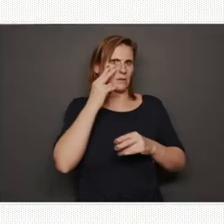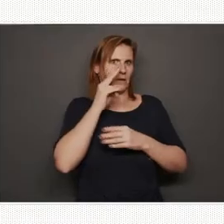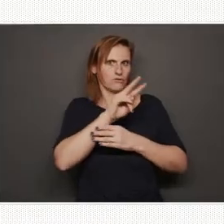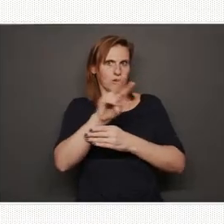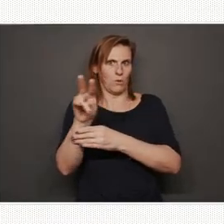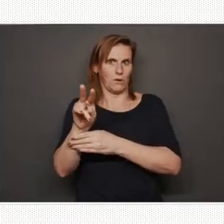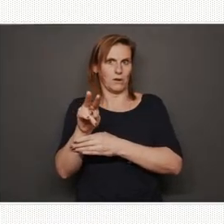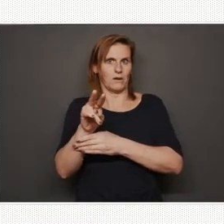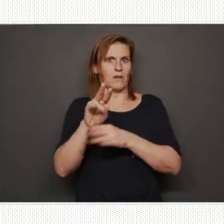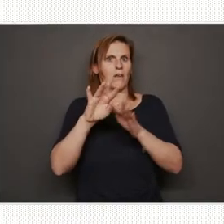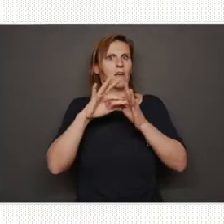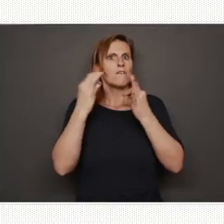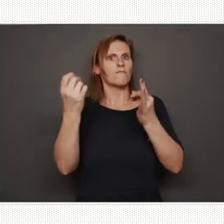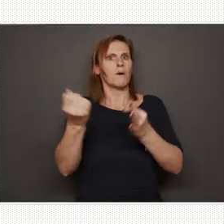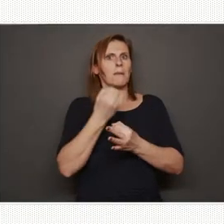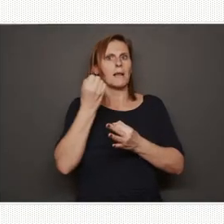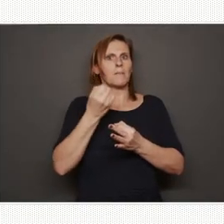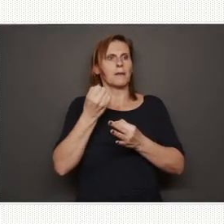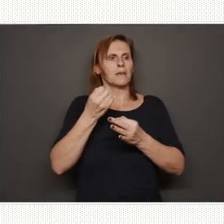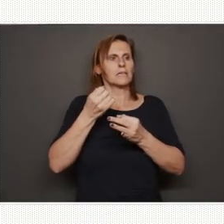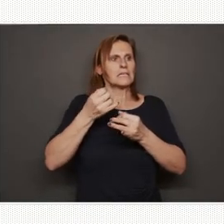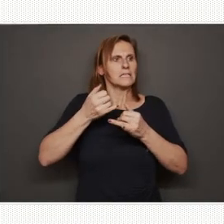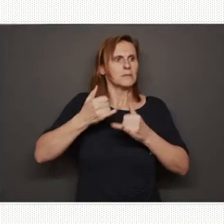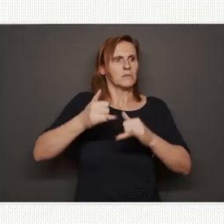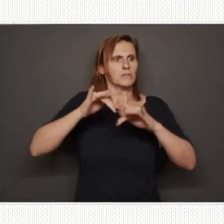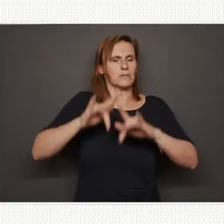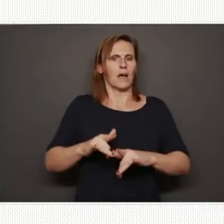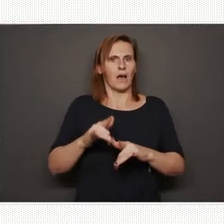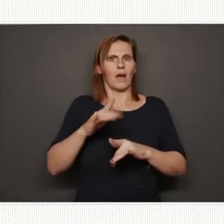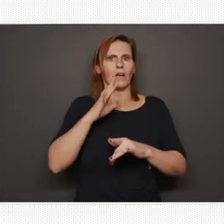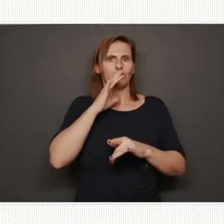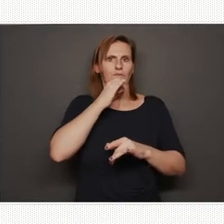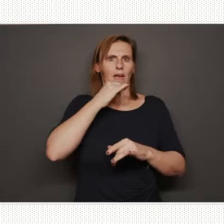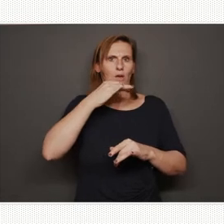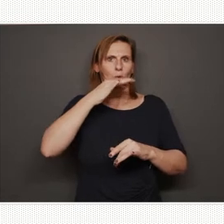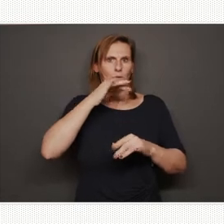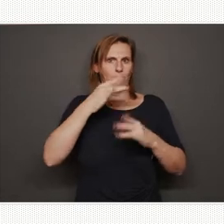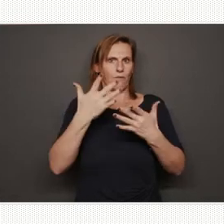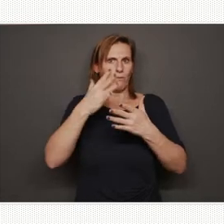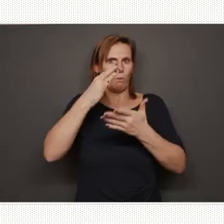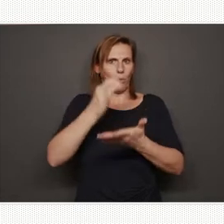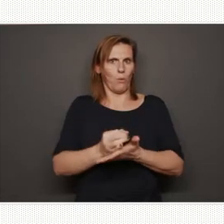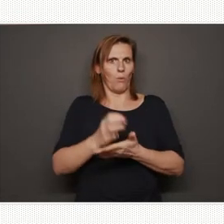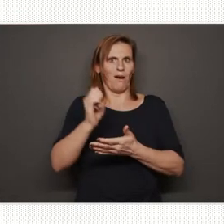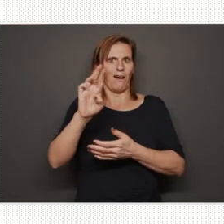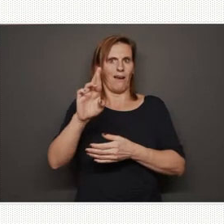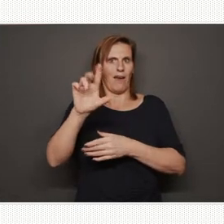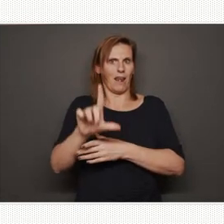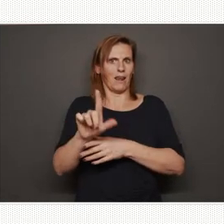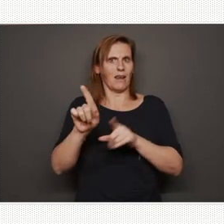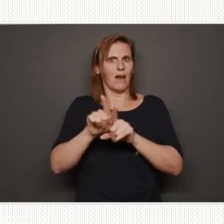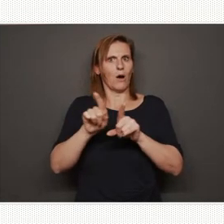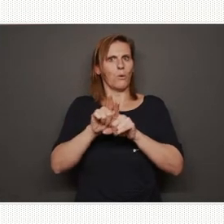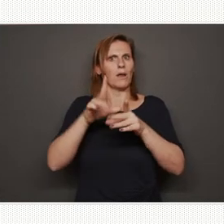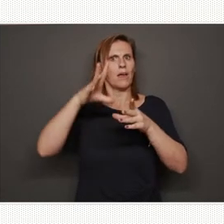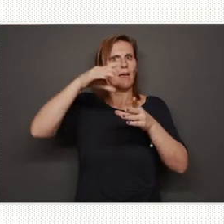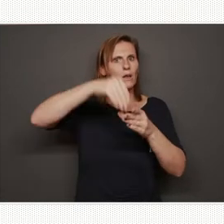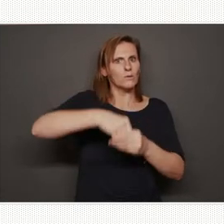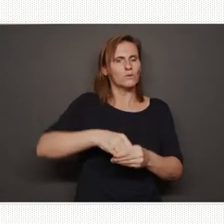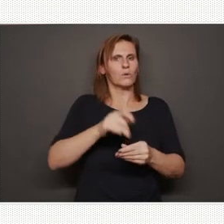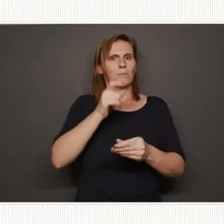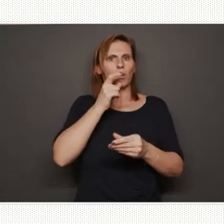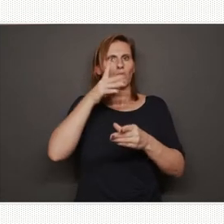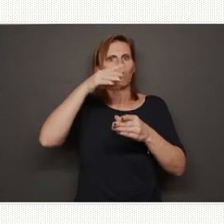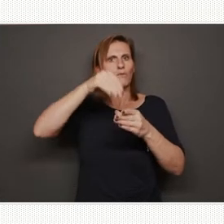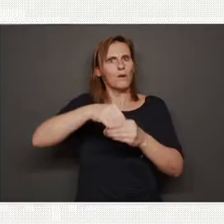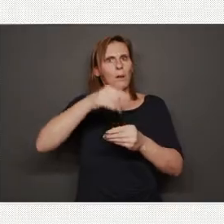Der Familienbetrieb Zimmerei Schweighofer hat seinen Sitz in Erl. Inklusion und berufliche Teilhabe von Menschen